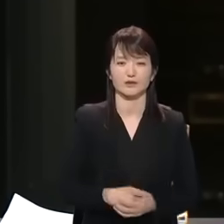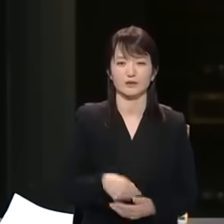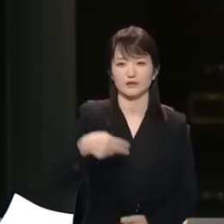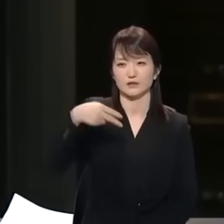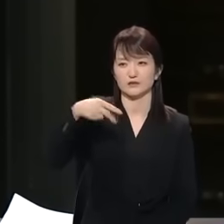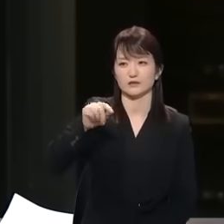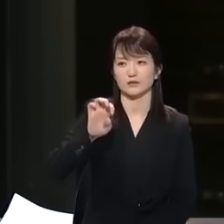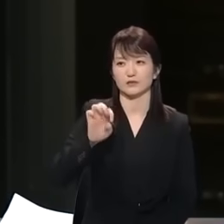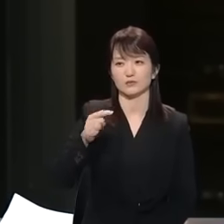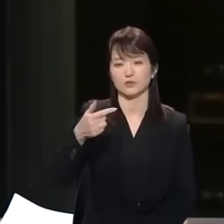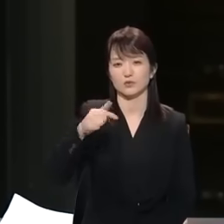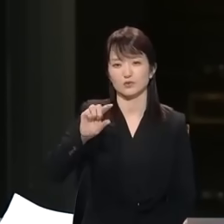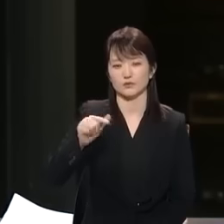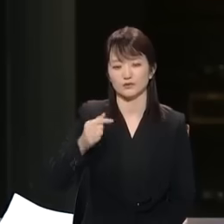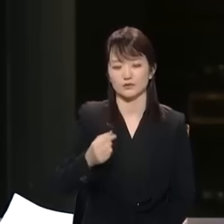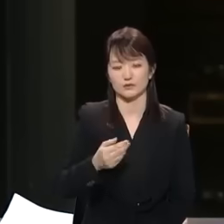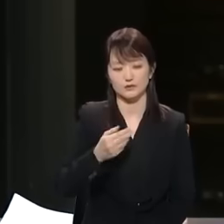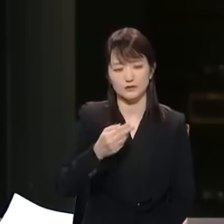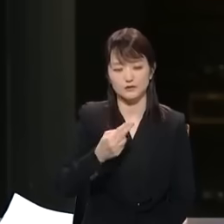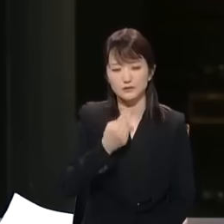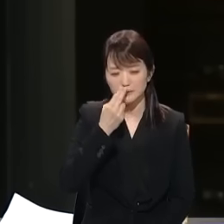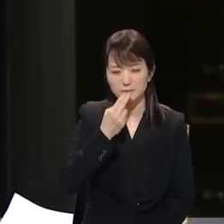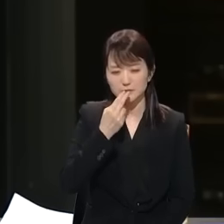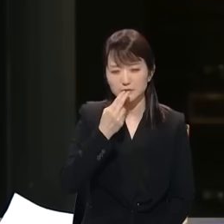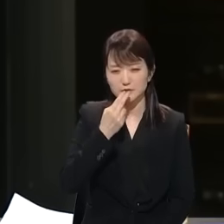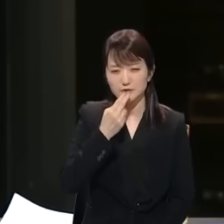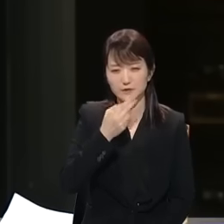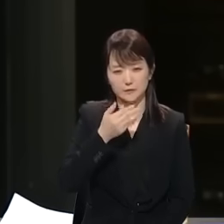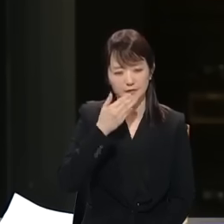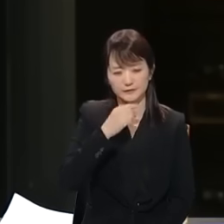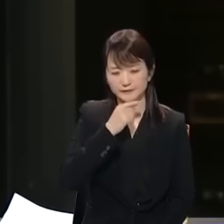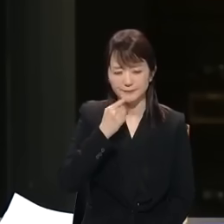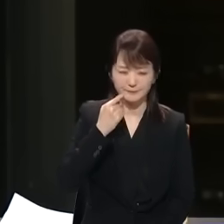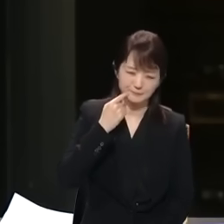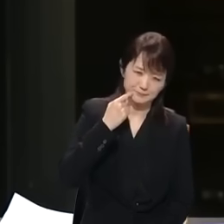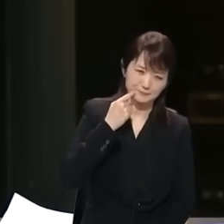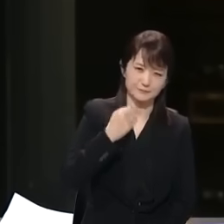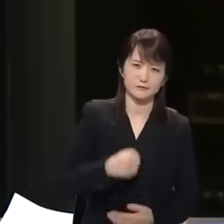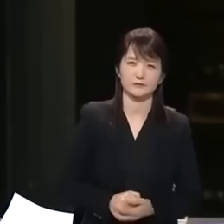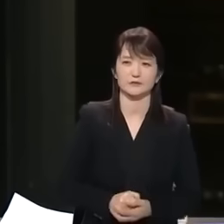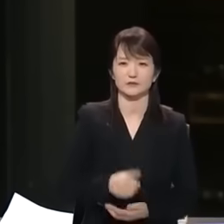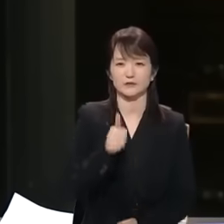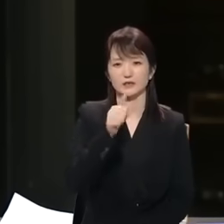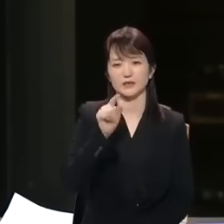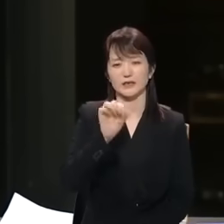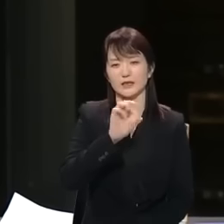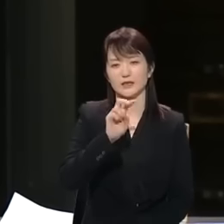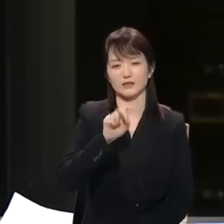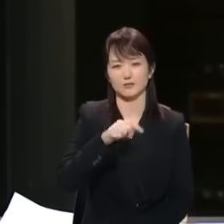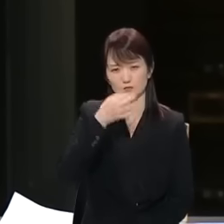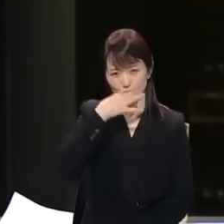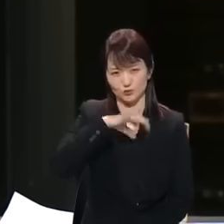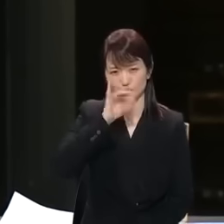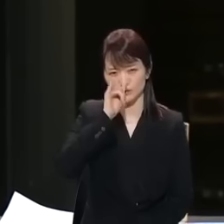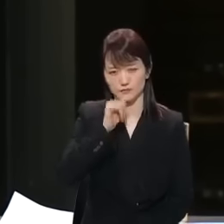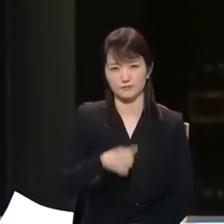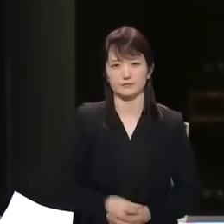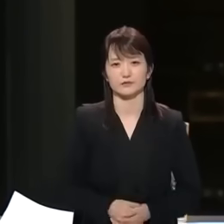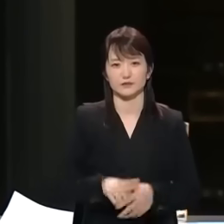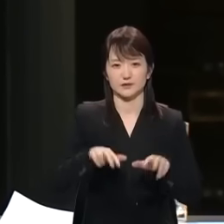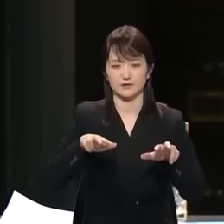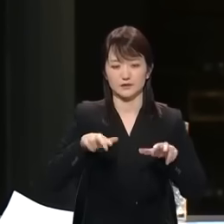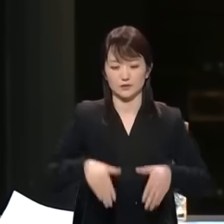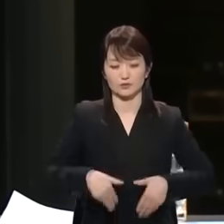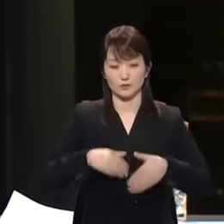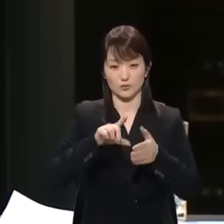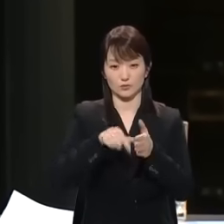나면서도 원기 회복과 혈당 조절에 그만 또 항암 효과까지 말이죠 자 아무튼 지금 봄 제철이어서